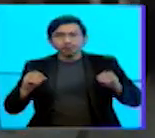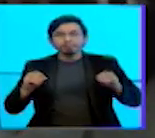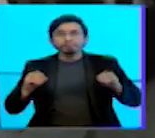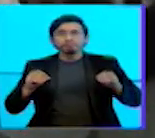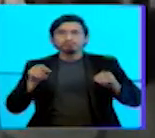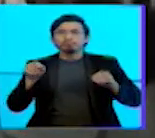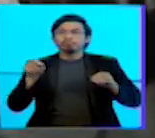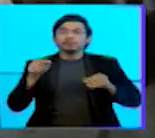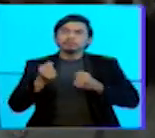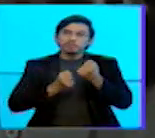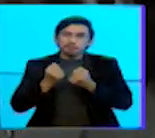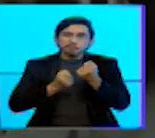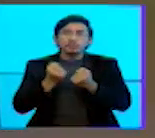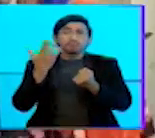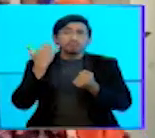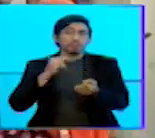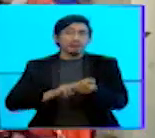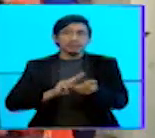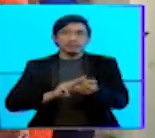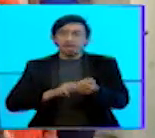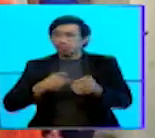yang dilewati oleh pasien tersebut.